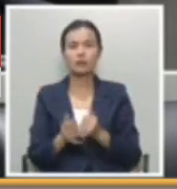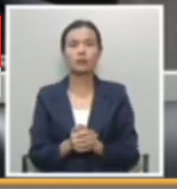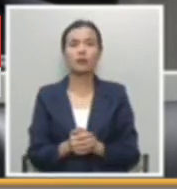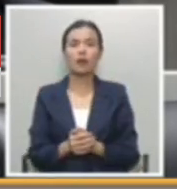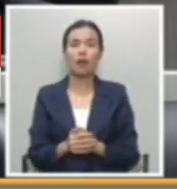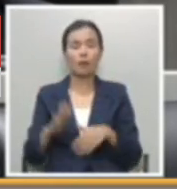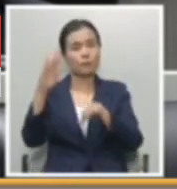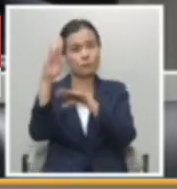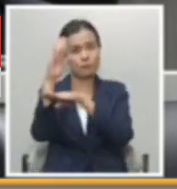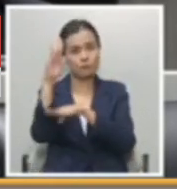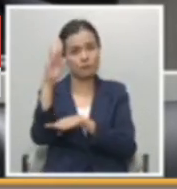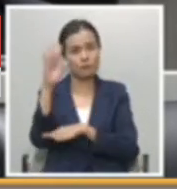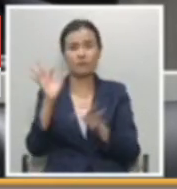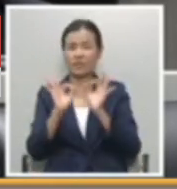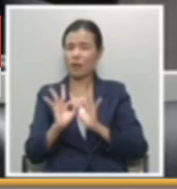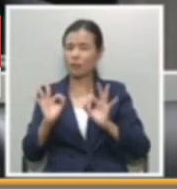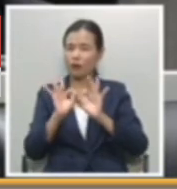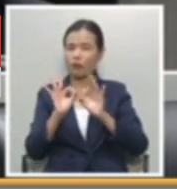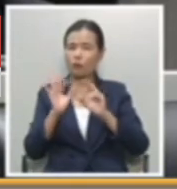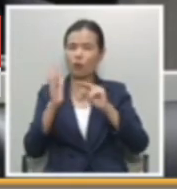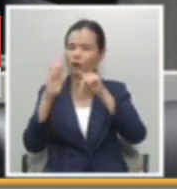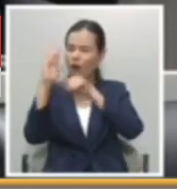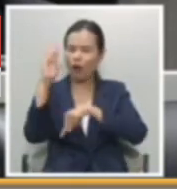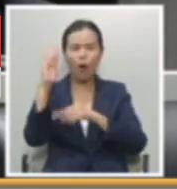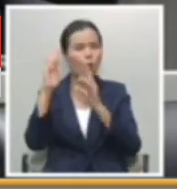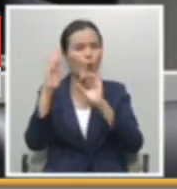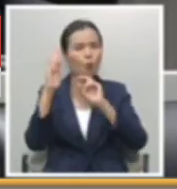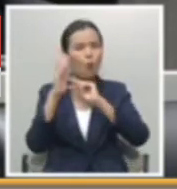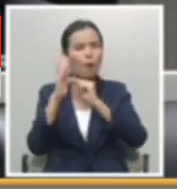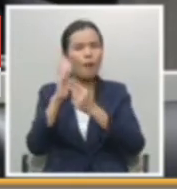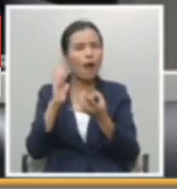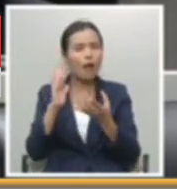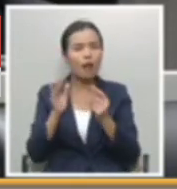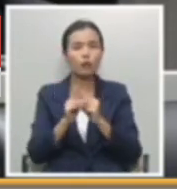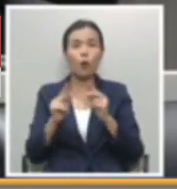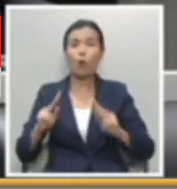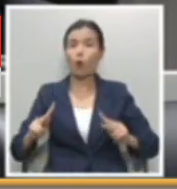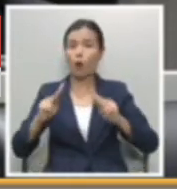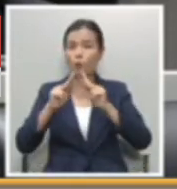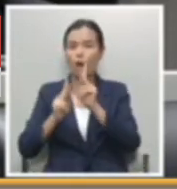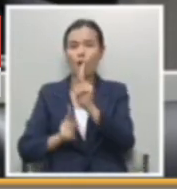การเรียงลำดับความสำคัญนั้นคืออะไรครับแน่นอนครับงบประมาณเนี่ยมันมีกระทรวงทบ